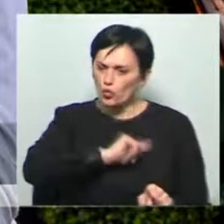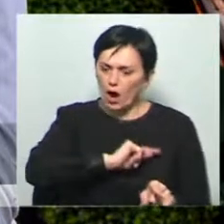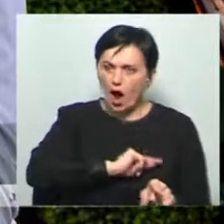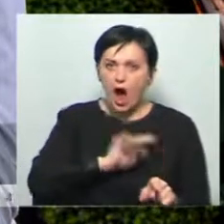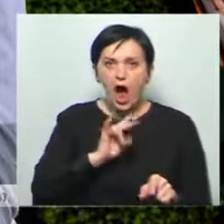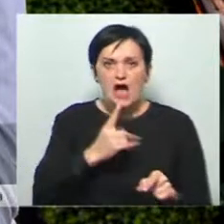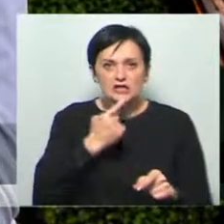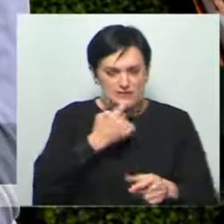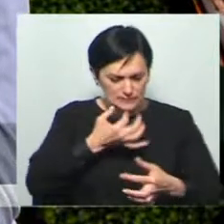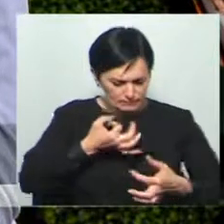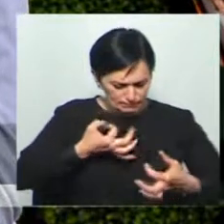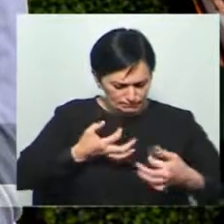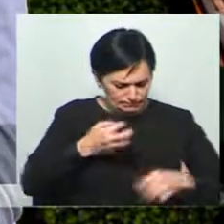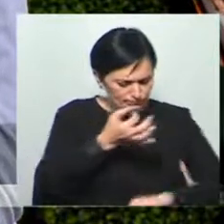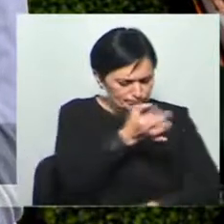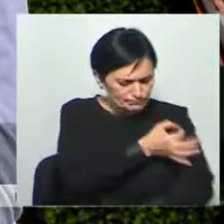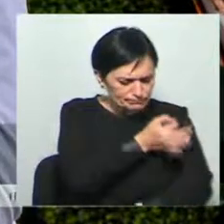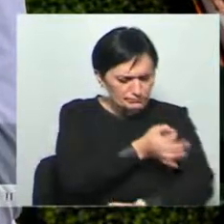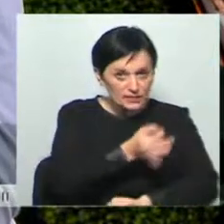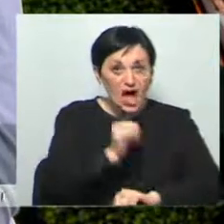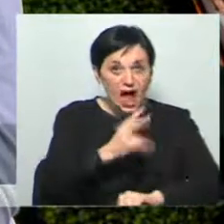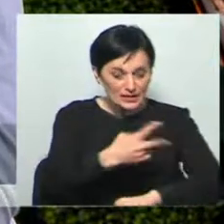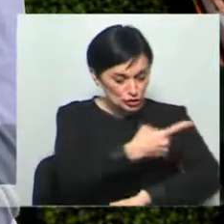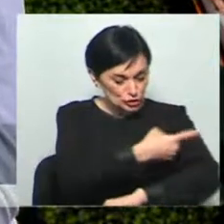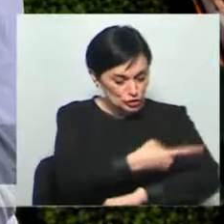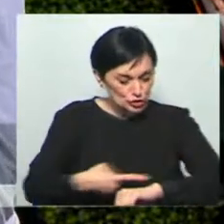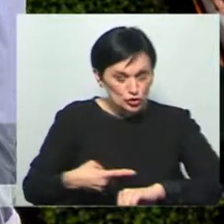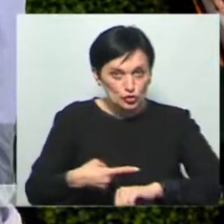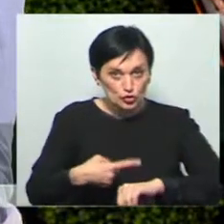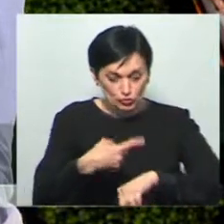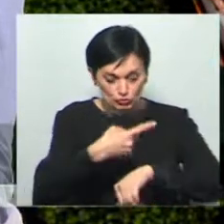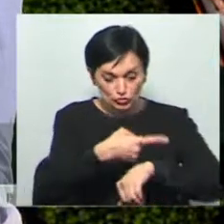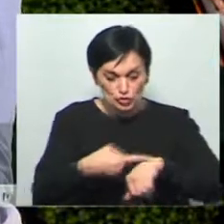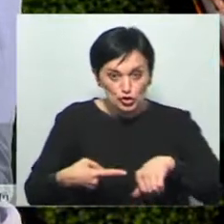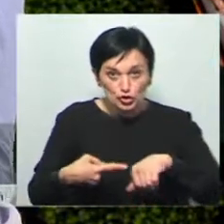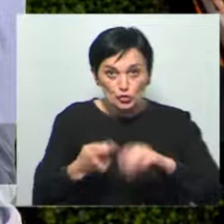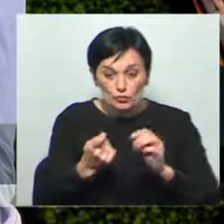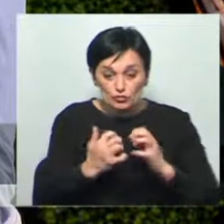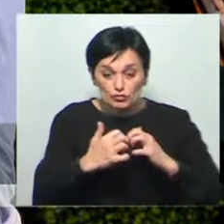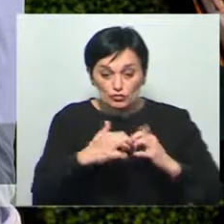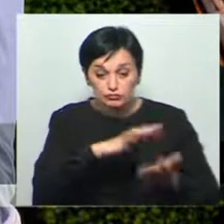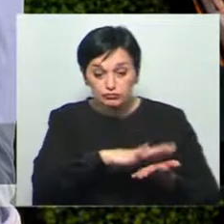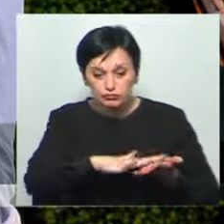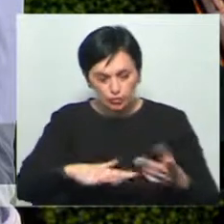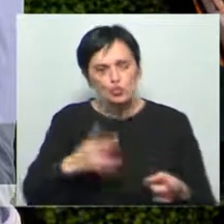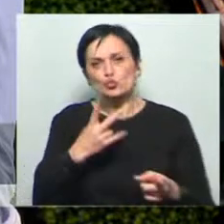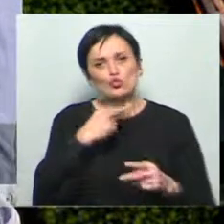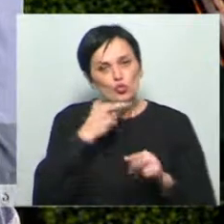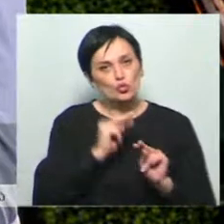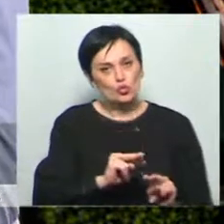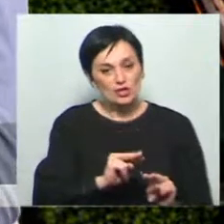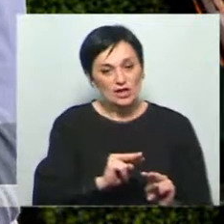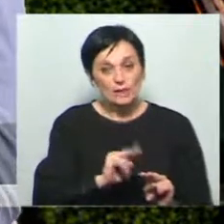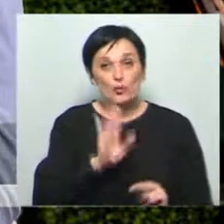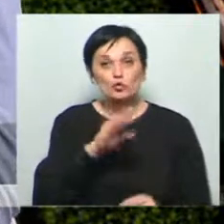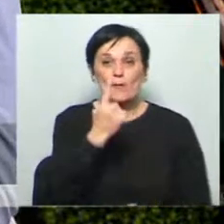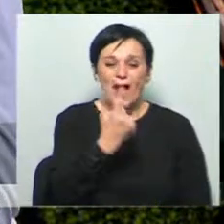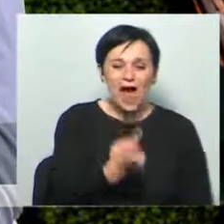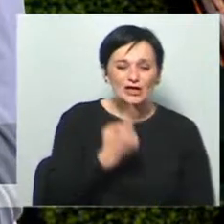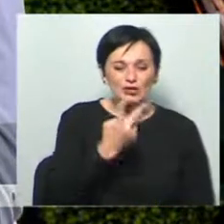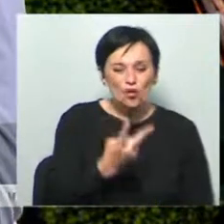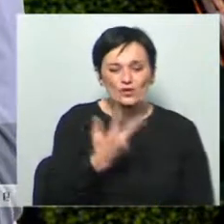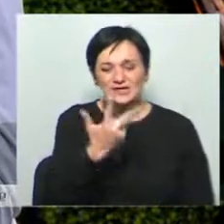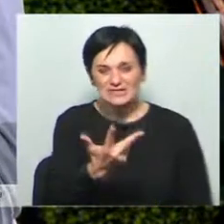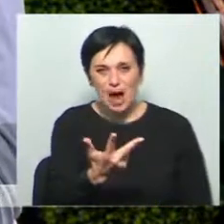დაემატება სისხლჩაქცევები, ან ჭრილობის შემთხვევაში შედედების ცოტა გახანგრძლივება, ამ შემთხვევაში უნდა მიაქციოს ყურადღება, თუმცა 1, 2 ან